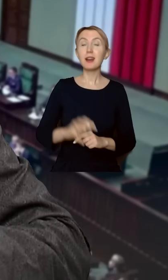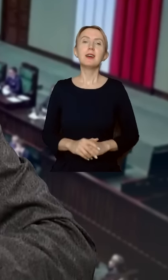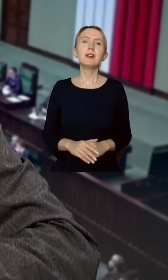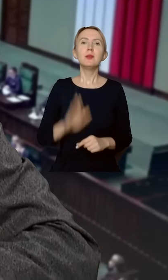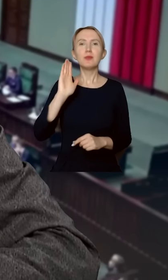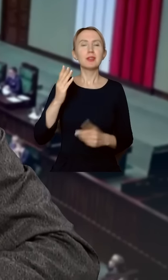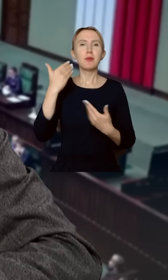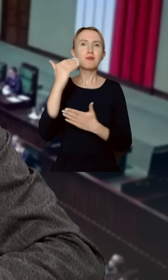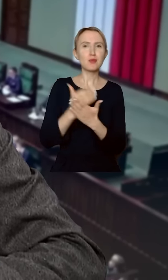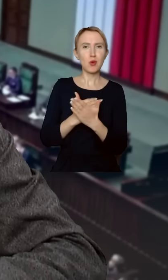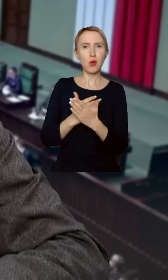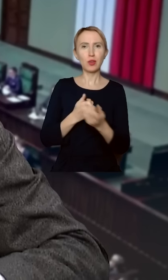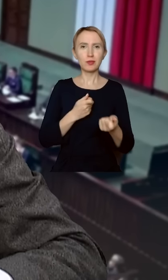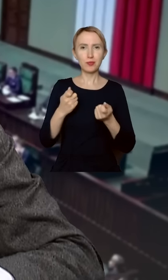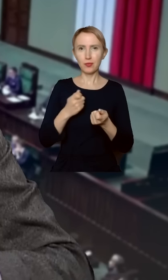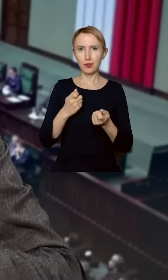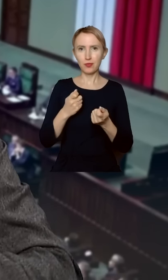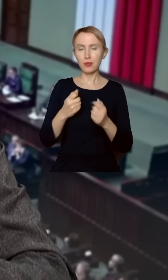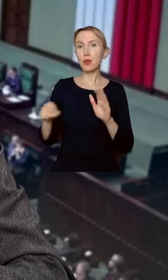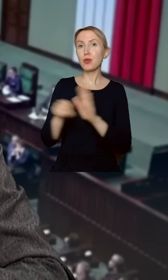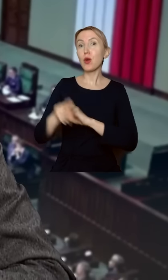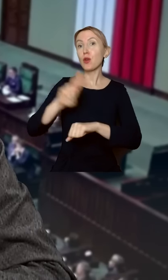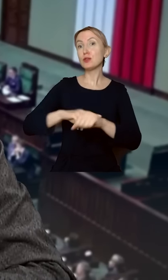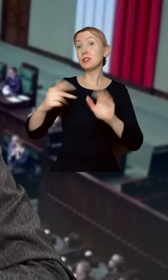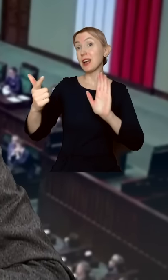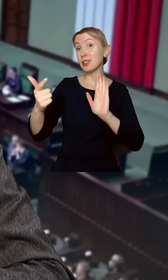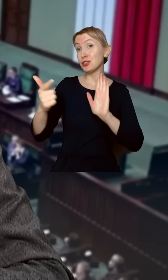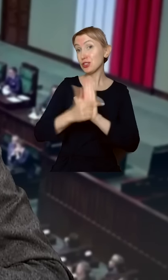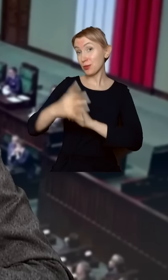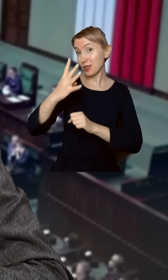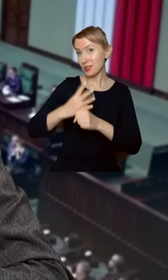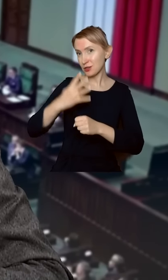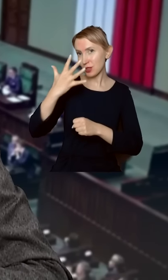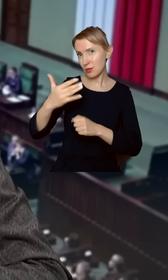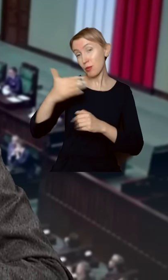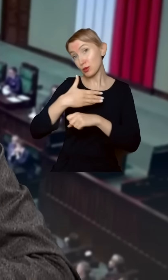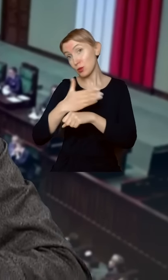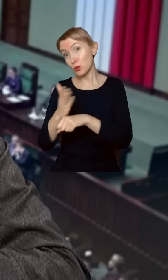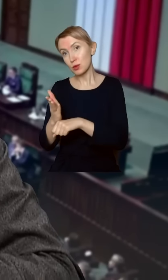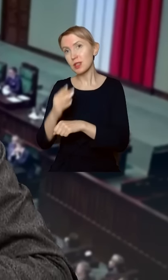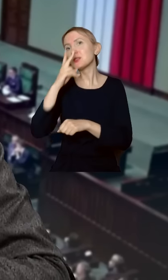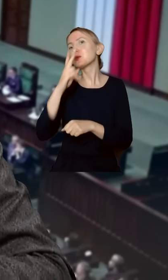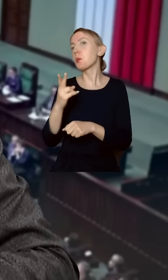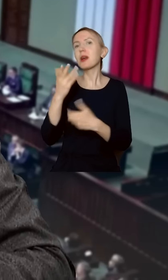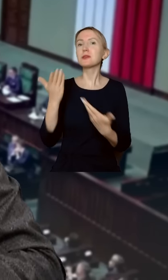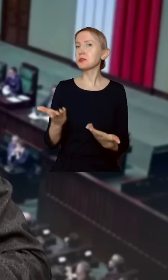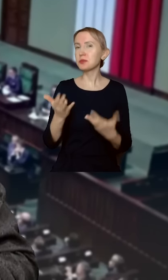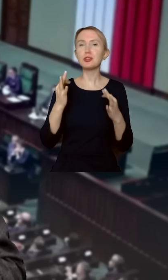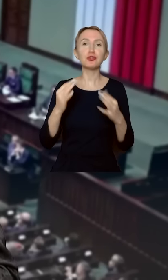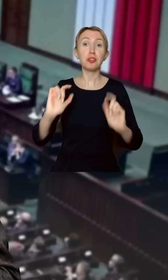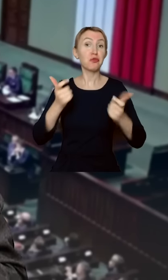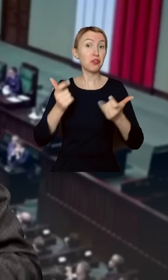prowadzić program aż do godziny 17.45, a może i dłużej. Zobaczymy, co się wydarzy,